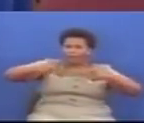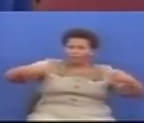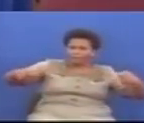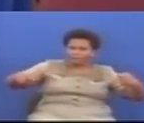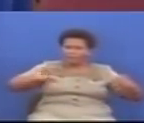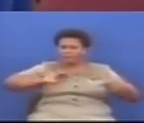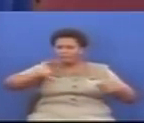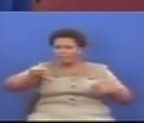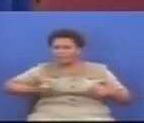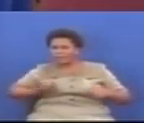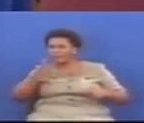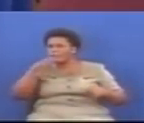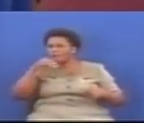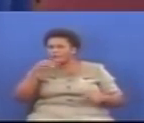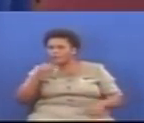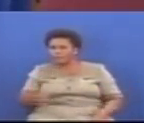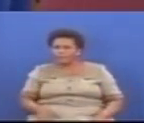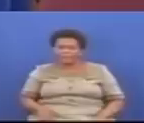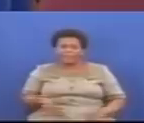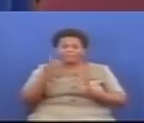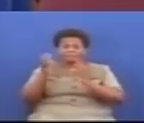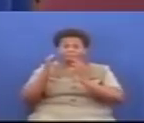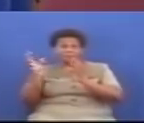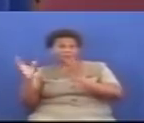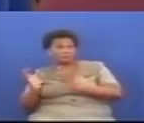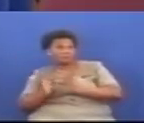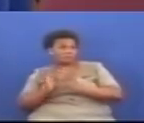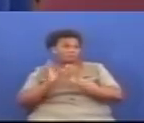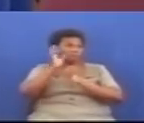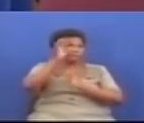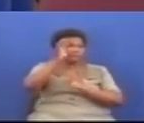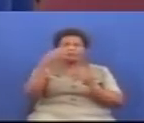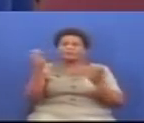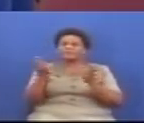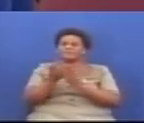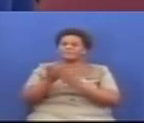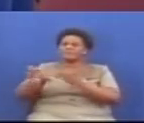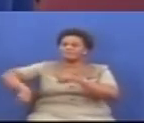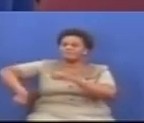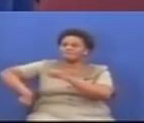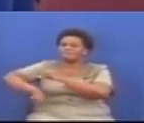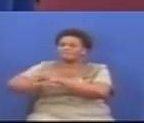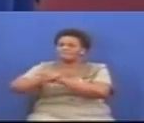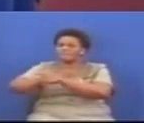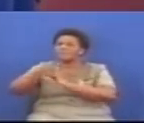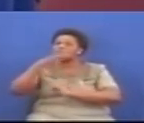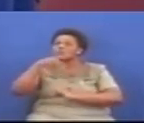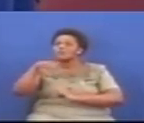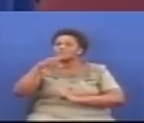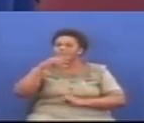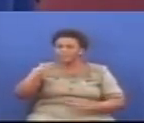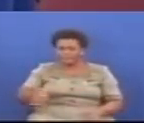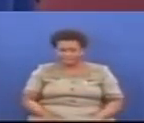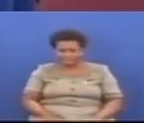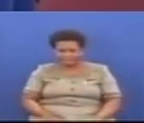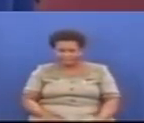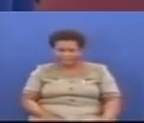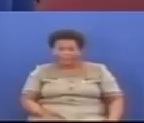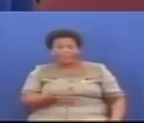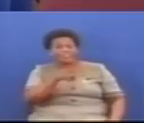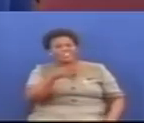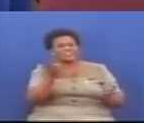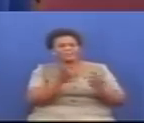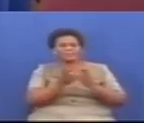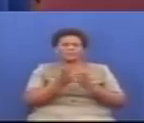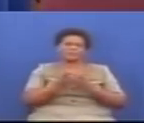na wanawake, kutakuwa na mpira wa pete netball na mpira wa miguu football. Bonanza hili litakuwa ni burudani